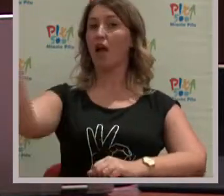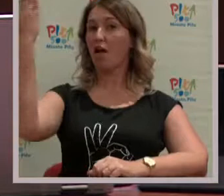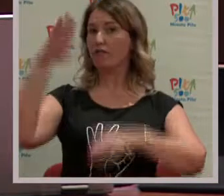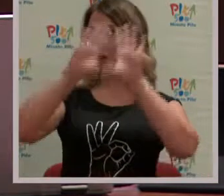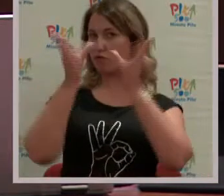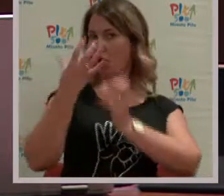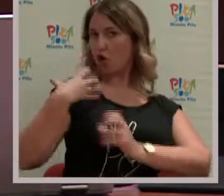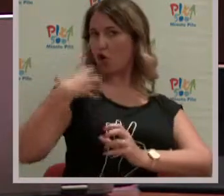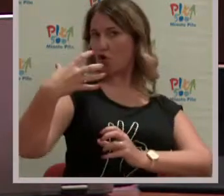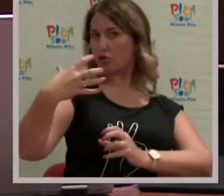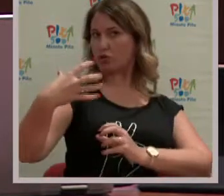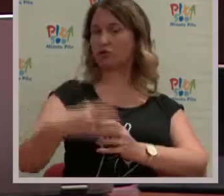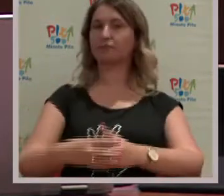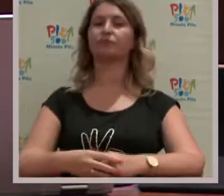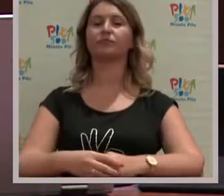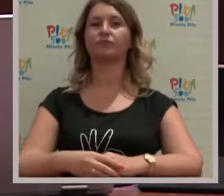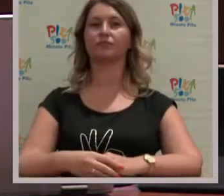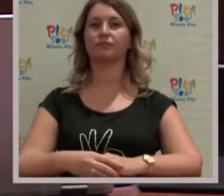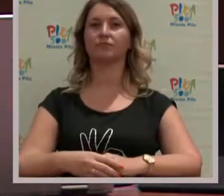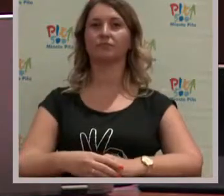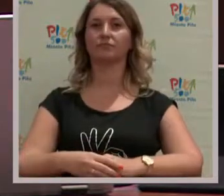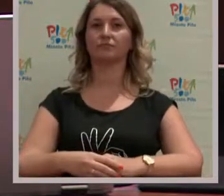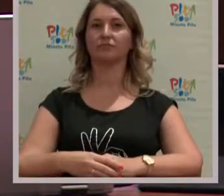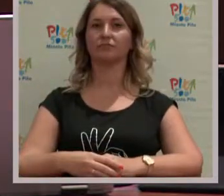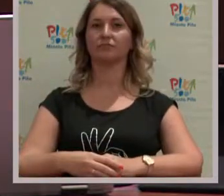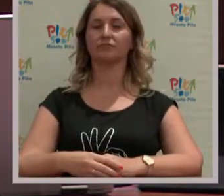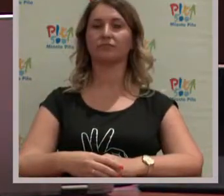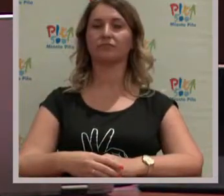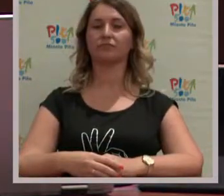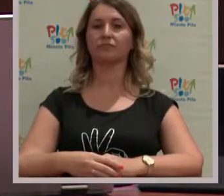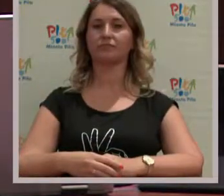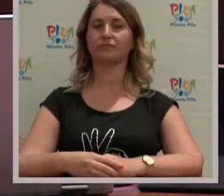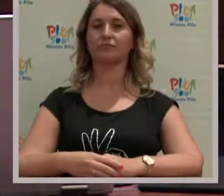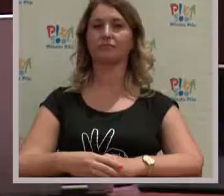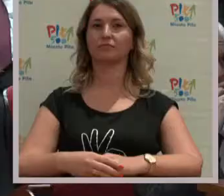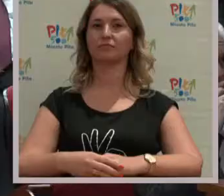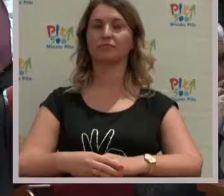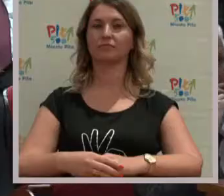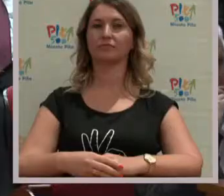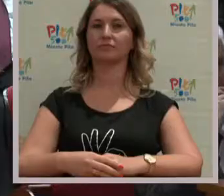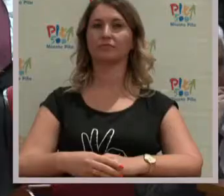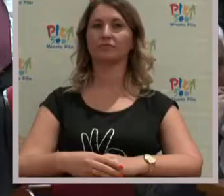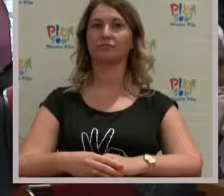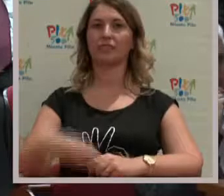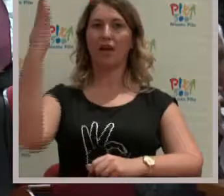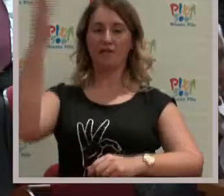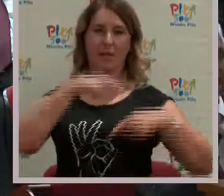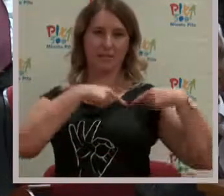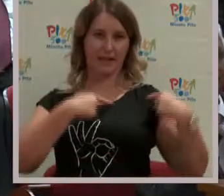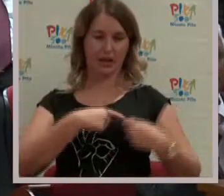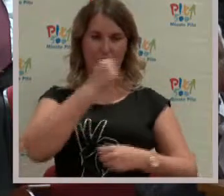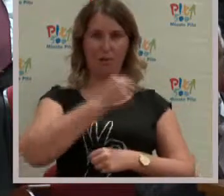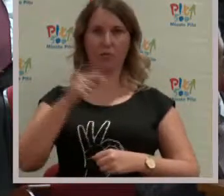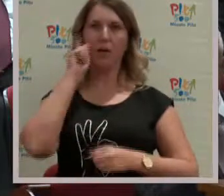przybyłych na naszą sesję gości. Witam serdecznie posła na Sejm